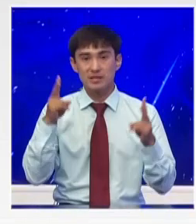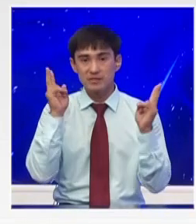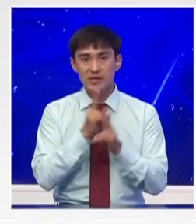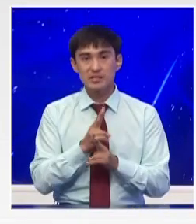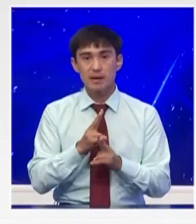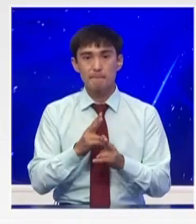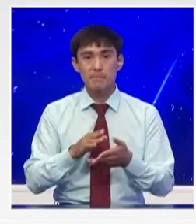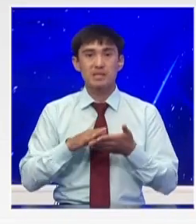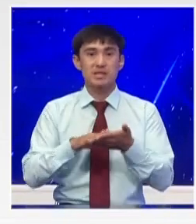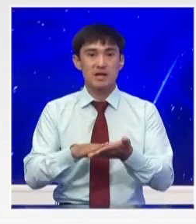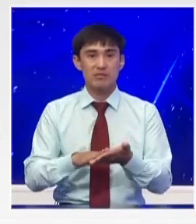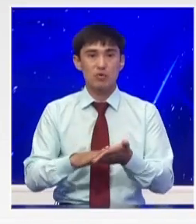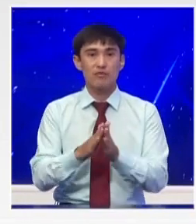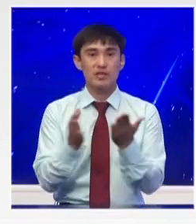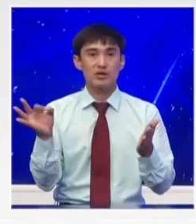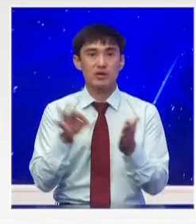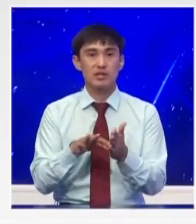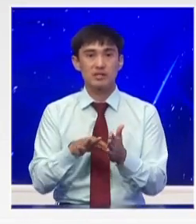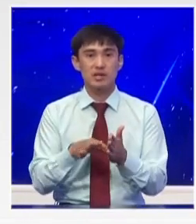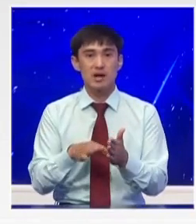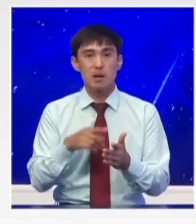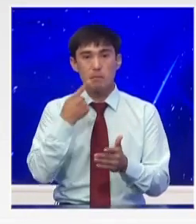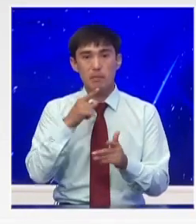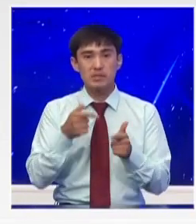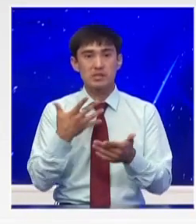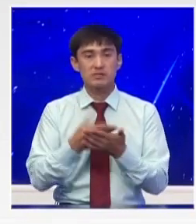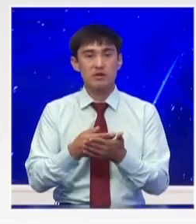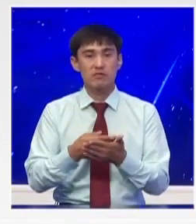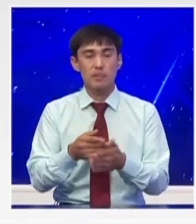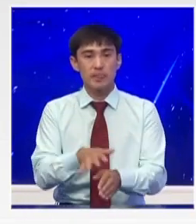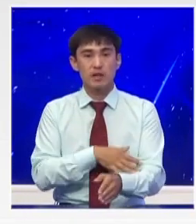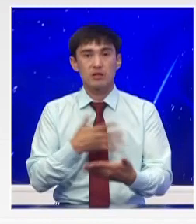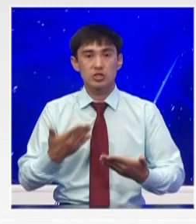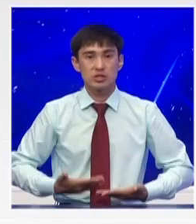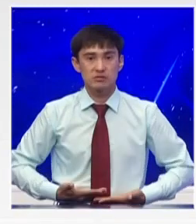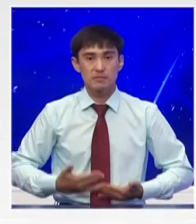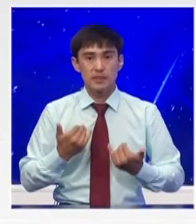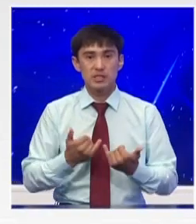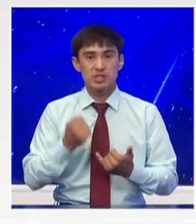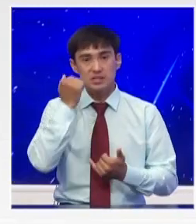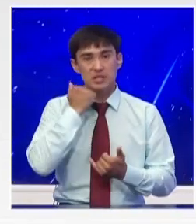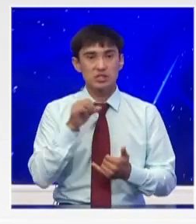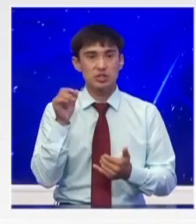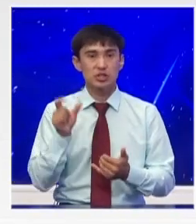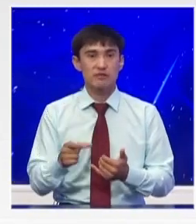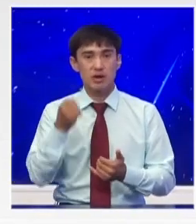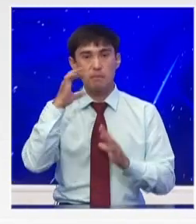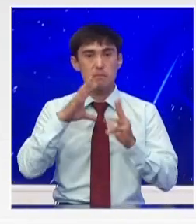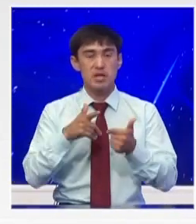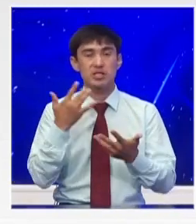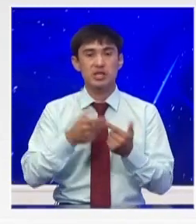неизвестно, подавал ли он заявку в Книгу рекордов Гиннесса по признанию своего долгожительства. Сейчас старейшим человеком мира